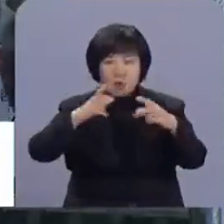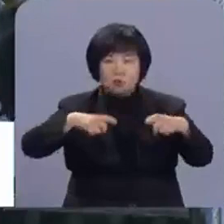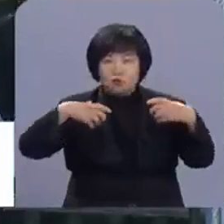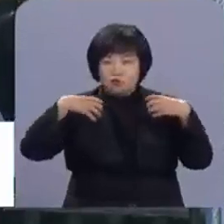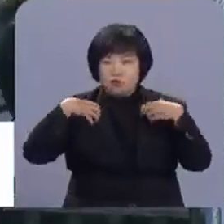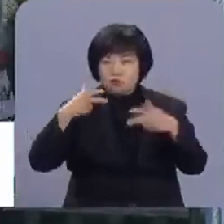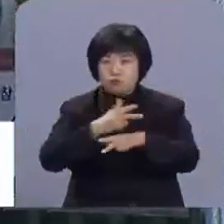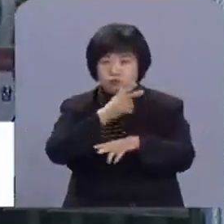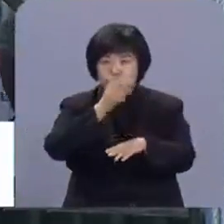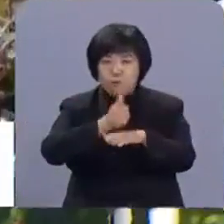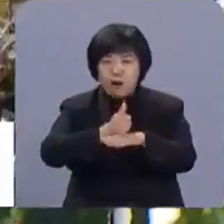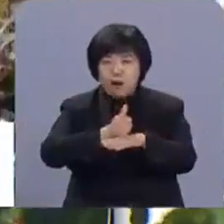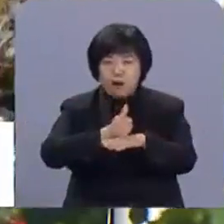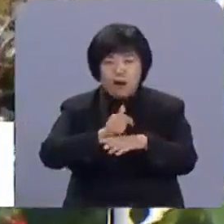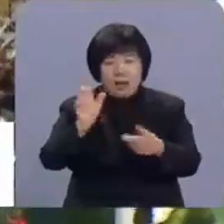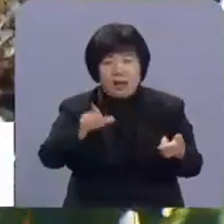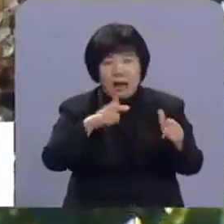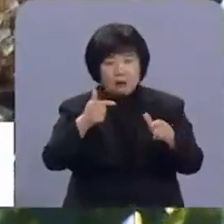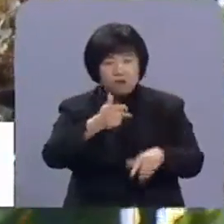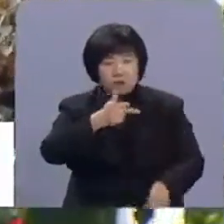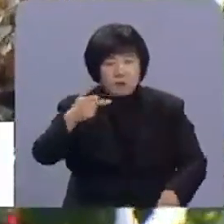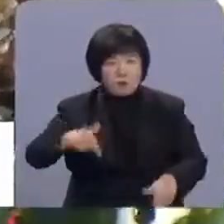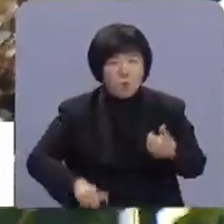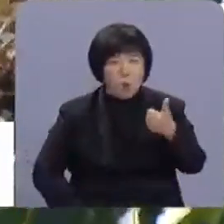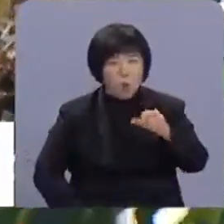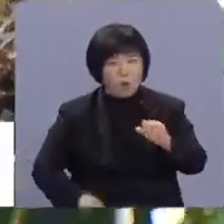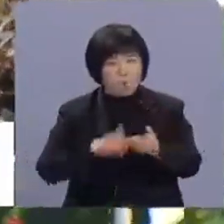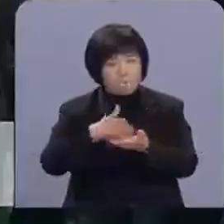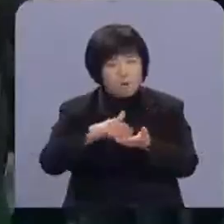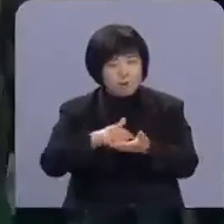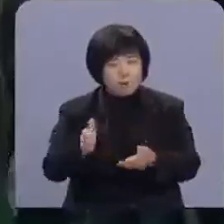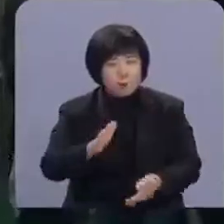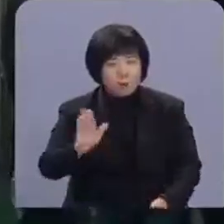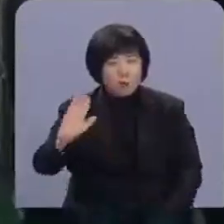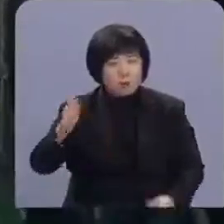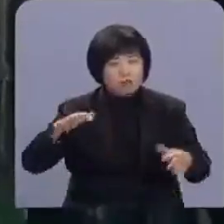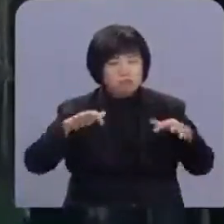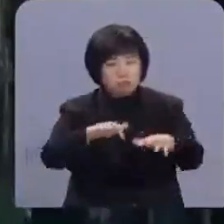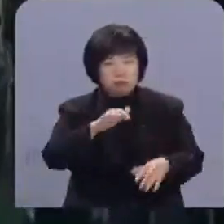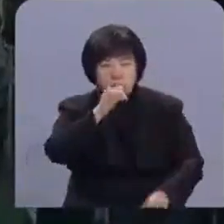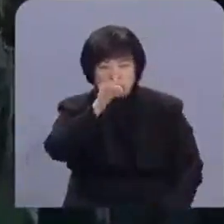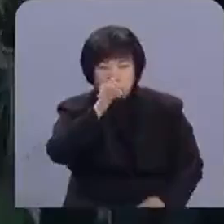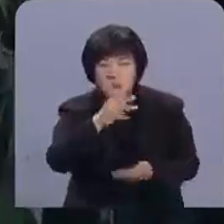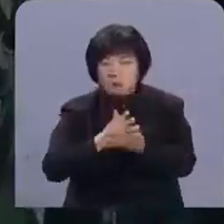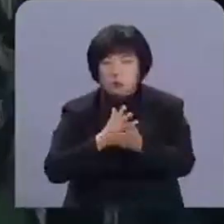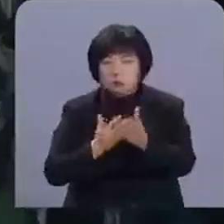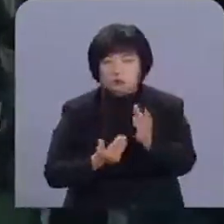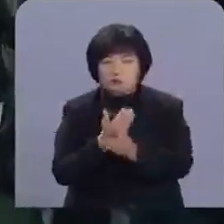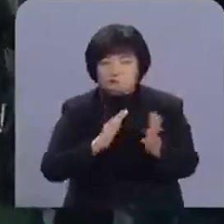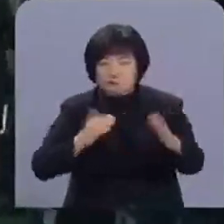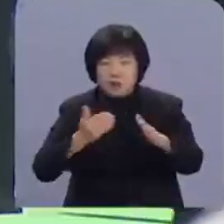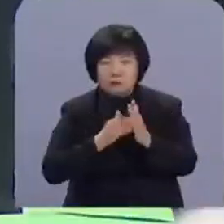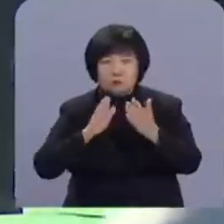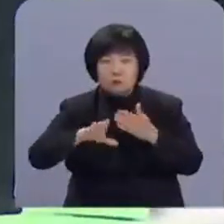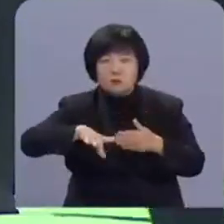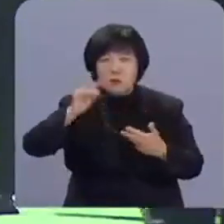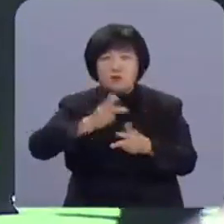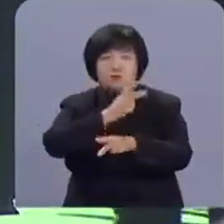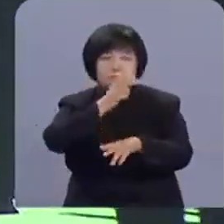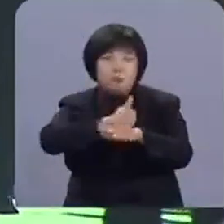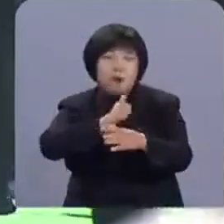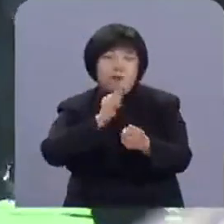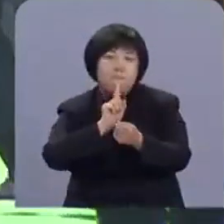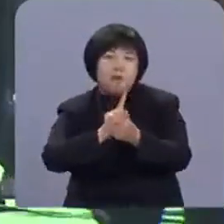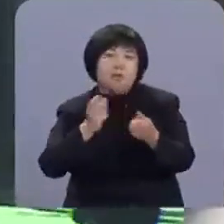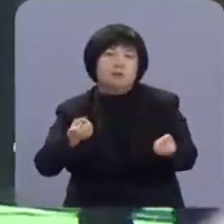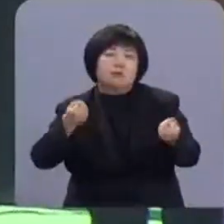주말에는 하루 최대 5만 명이 다녀갈 거라고 내다봤습니다. 이태원 참사 이후 첫 주말을 맞아 열리는 축제.